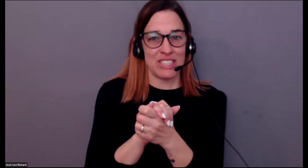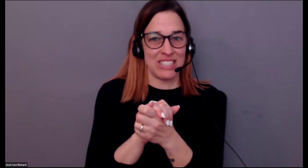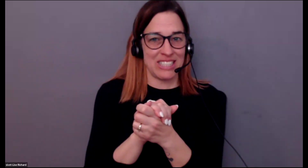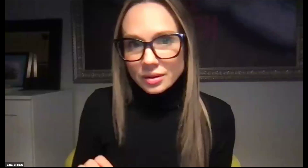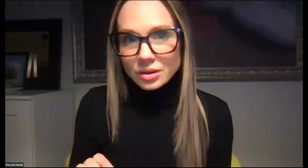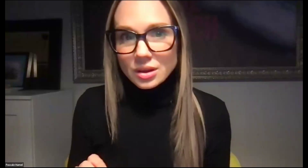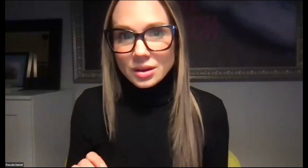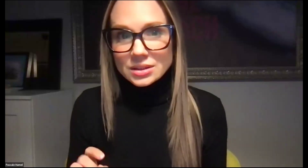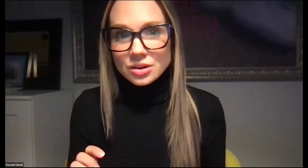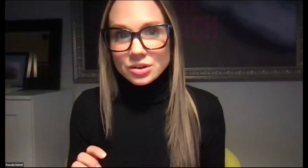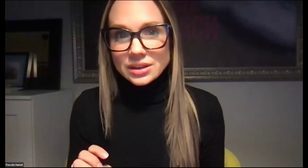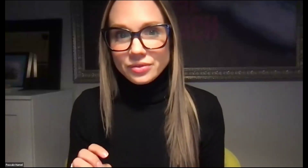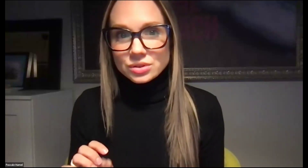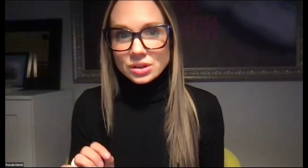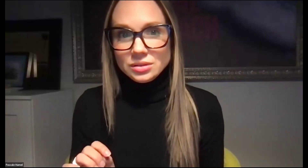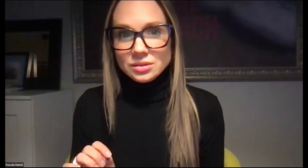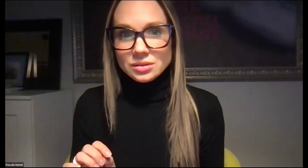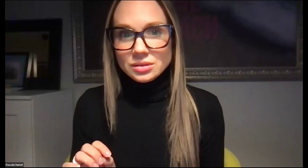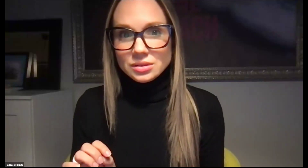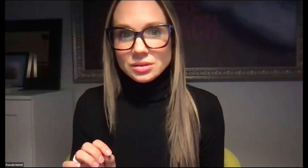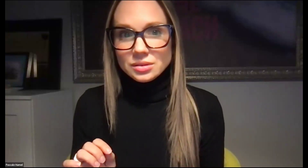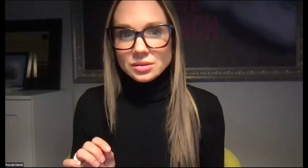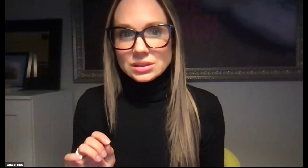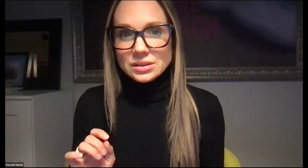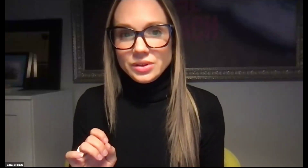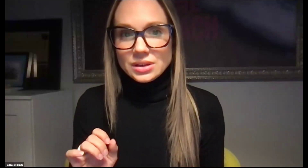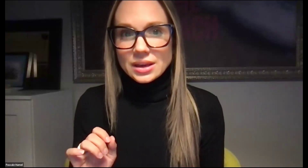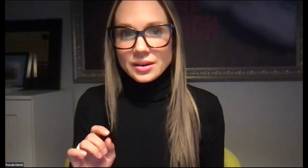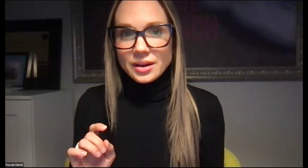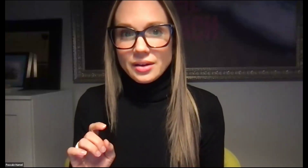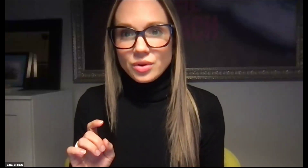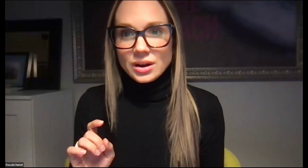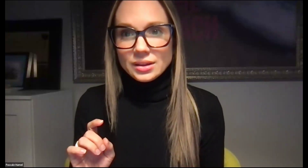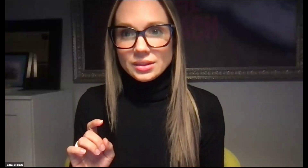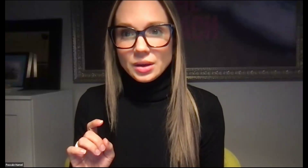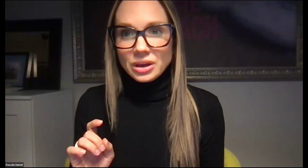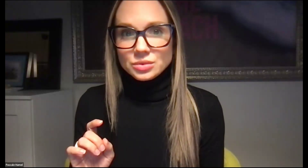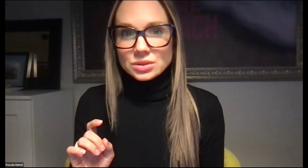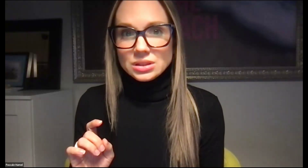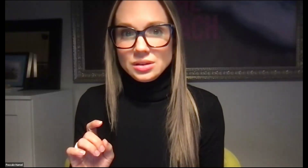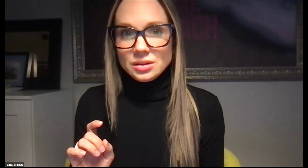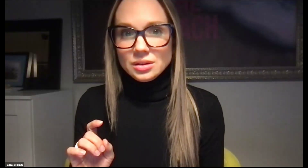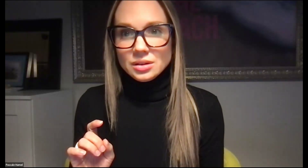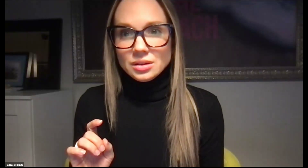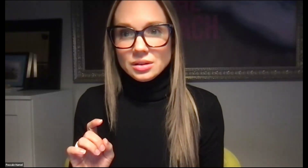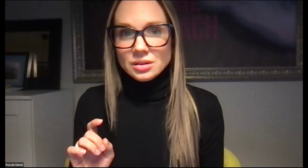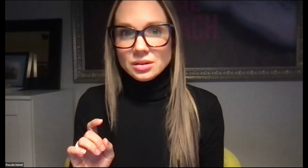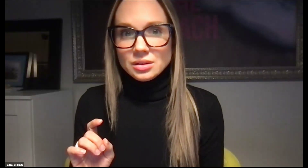Pascal, voir si Ah, ça. OK. Est-ce que là, ça fonctionne? Sylvie, est-ce qu'elle elle voit l'interprète